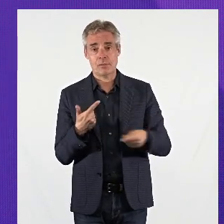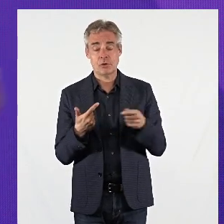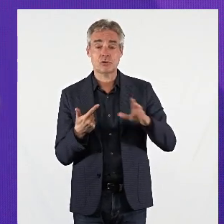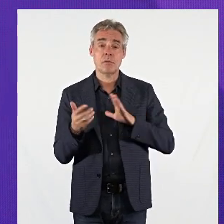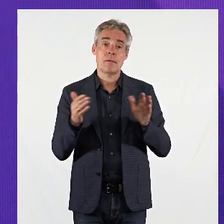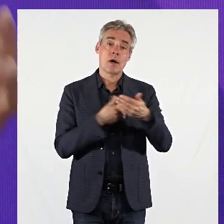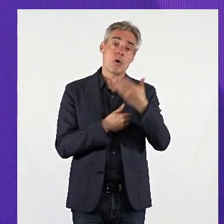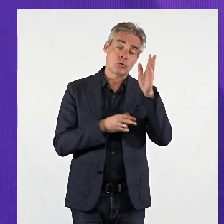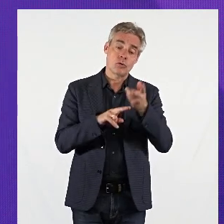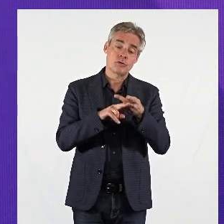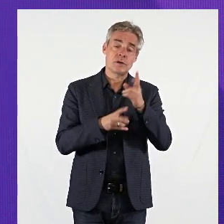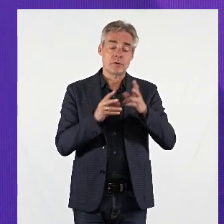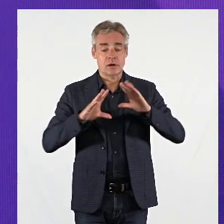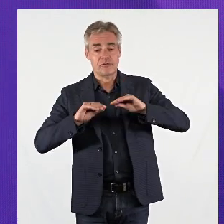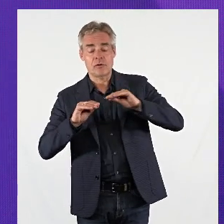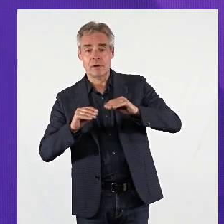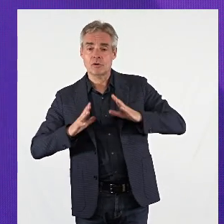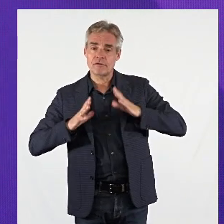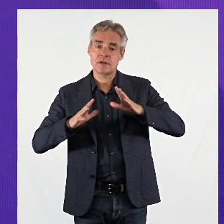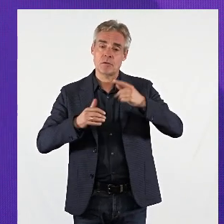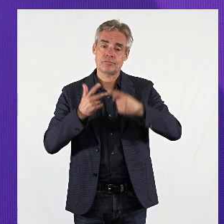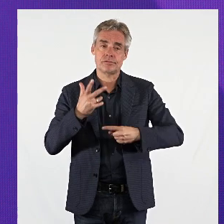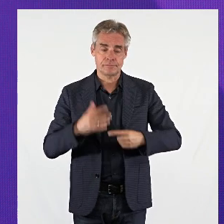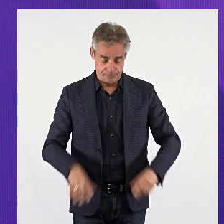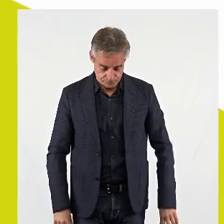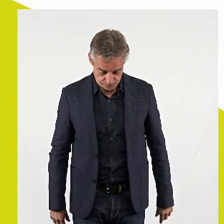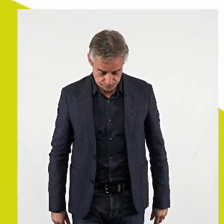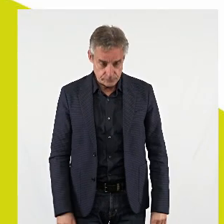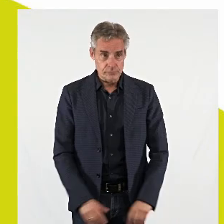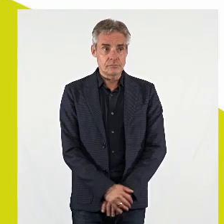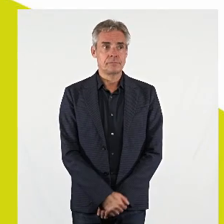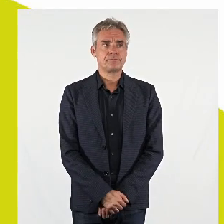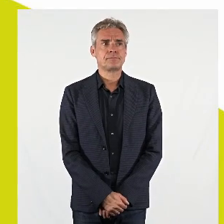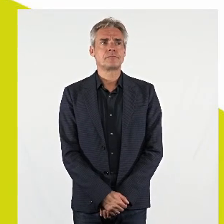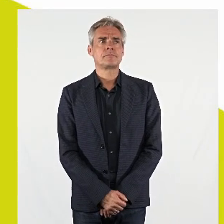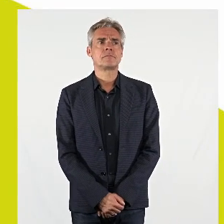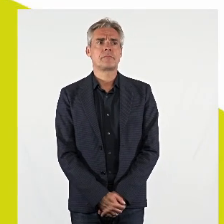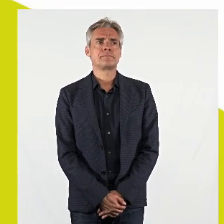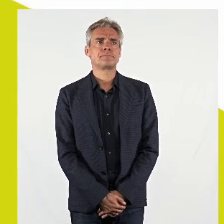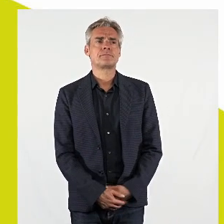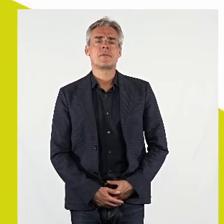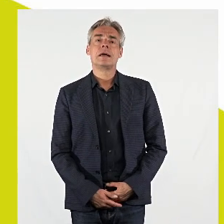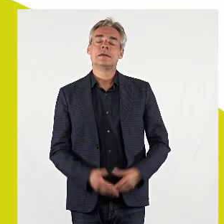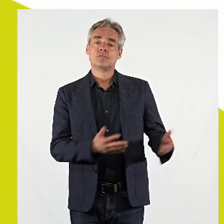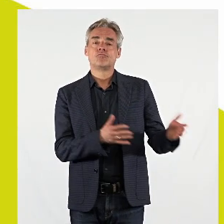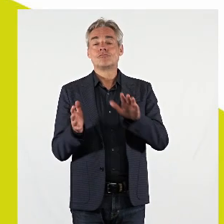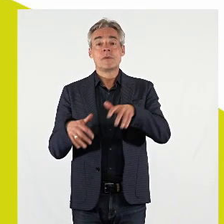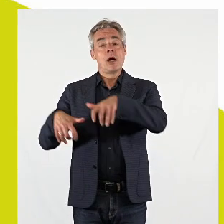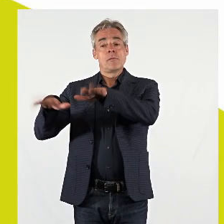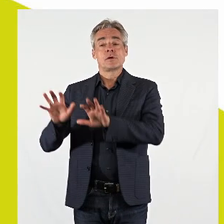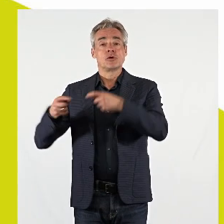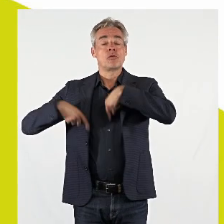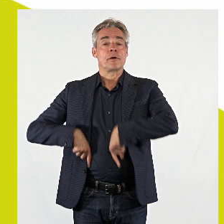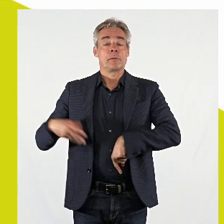on y reviendra, de formation, d'investissement adapté. Du côté des pouvoirs publics, en